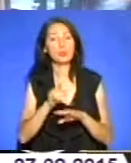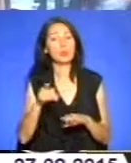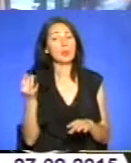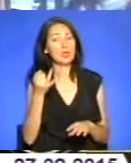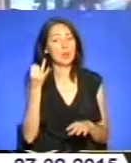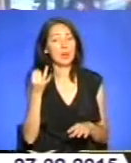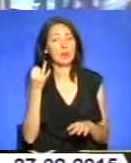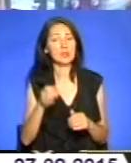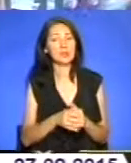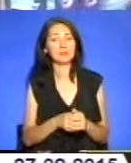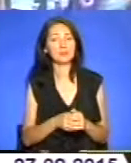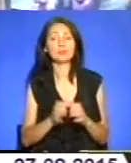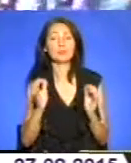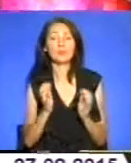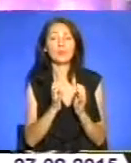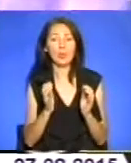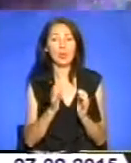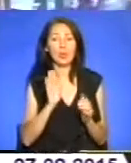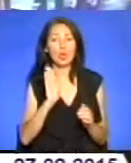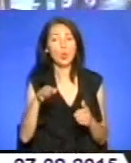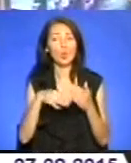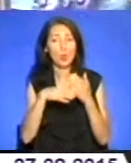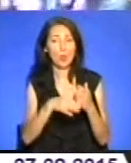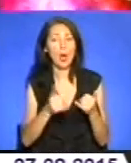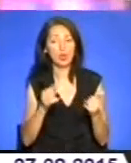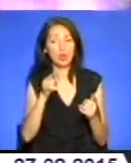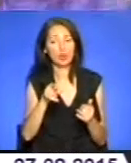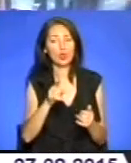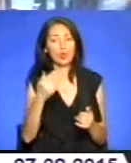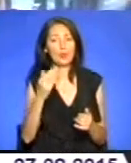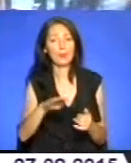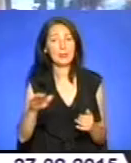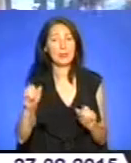цікавиться, опікується і буде допомагати для того, щоб вони могли